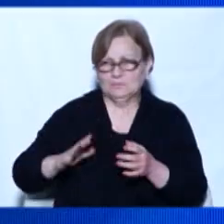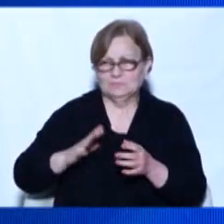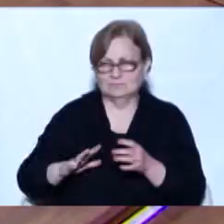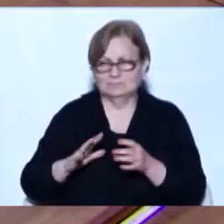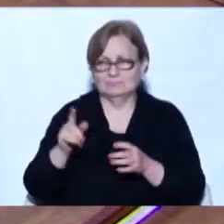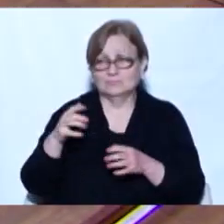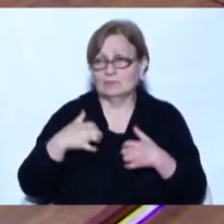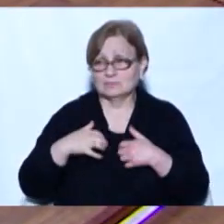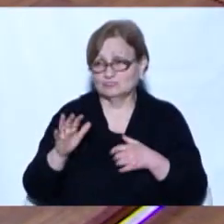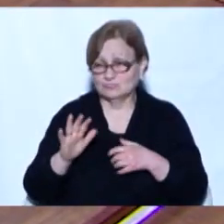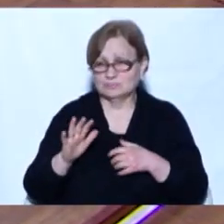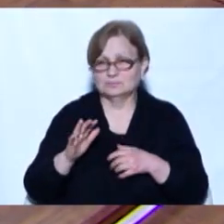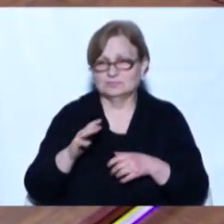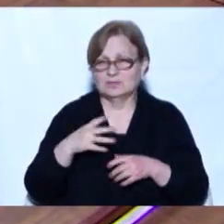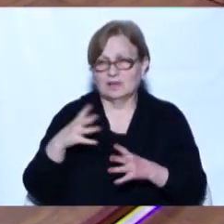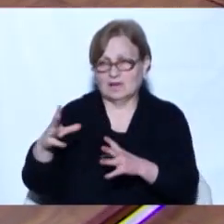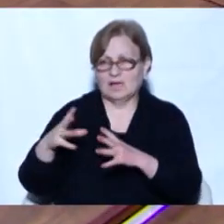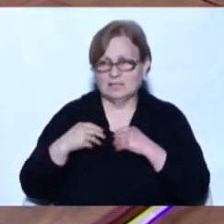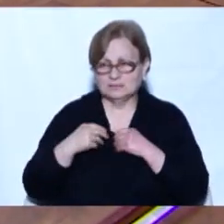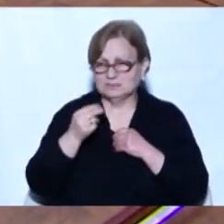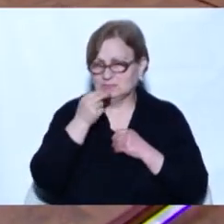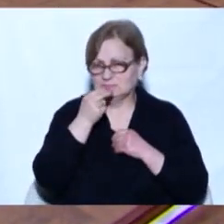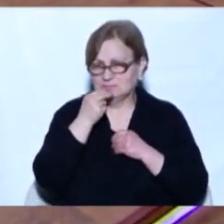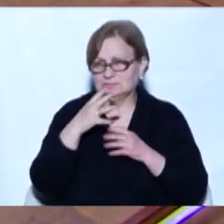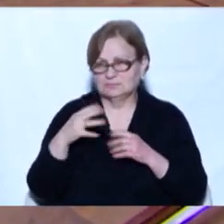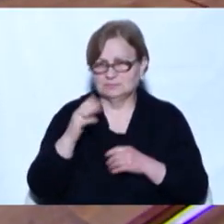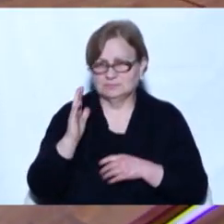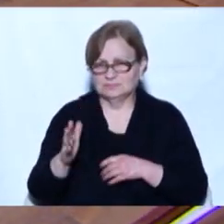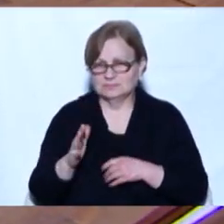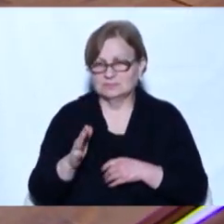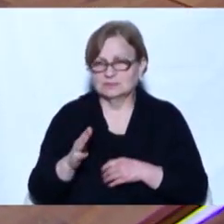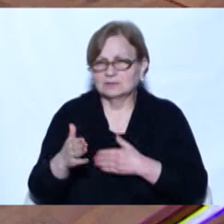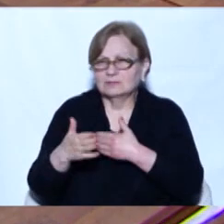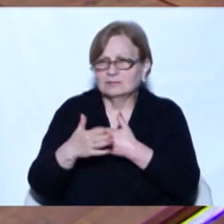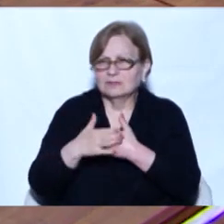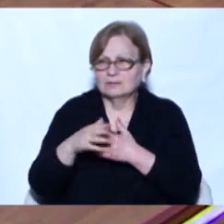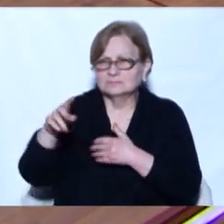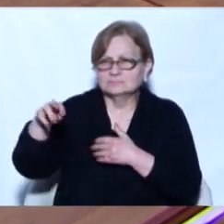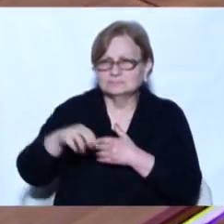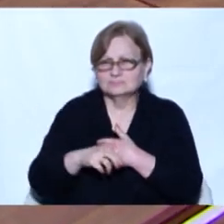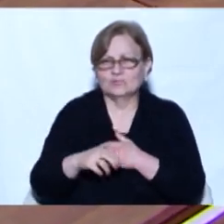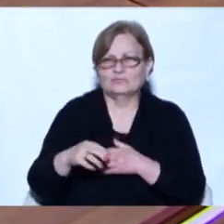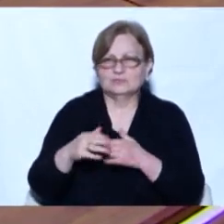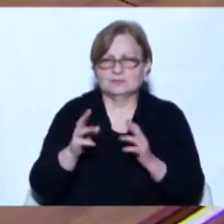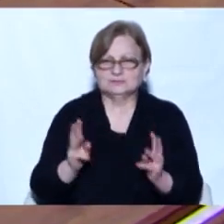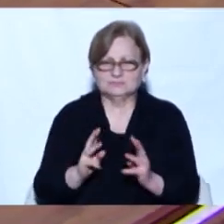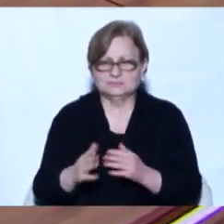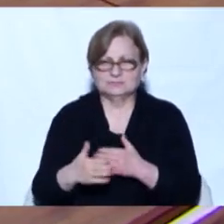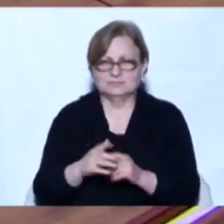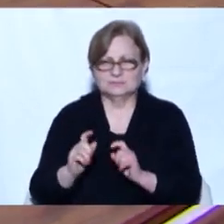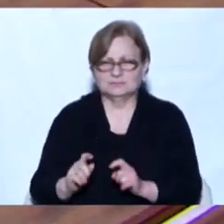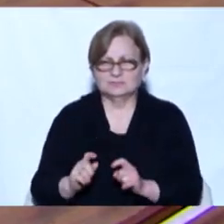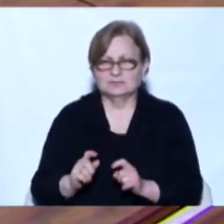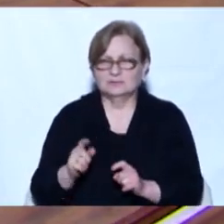თუ არ გეჩქარება, ბარემ ერთად ვისაუზმოთო. სულ ახლოს მიცუცკდა ცეცხლთან, თუმცა მაინც